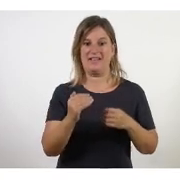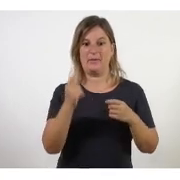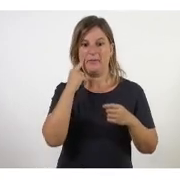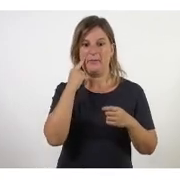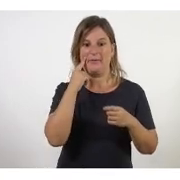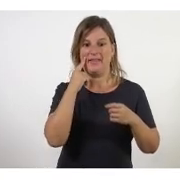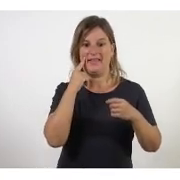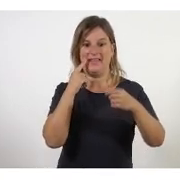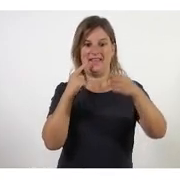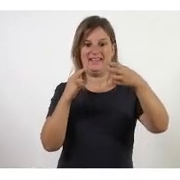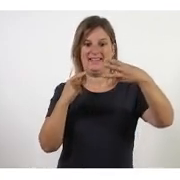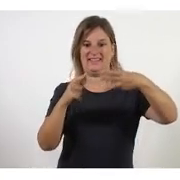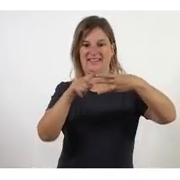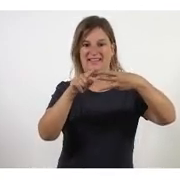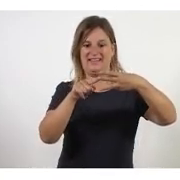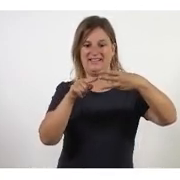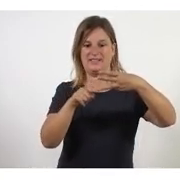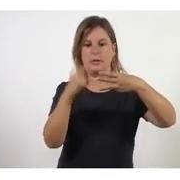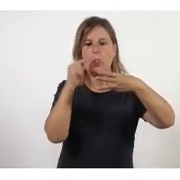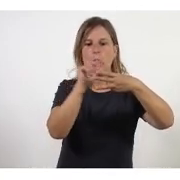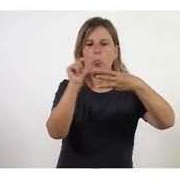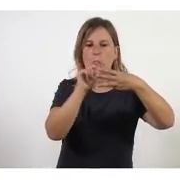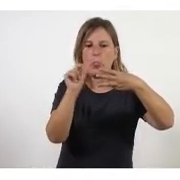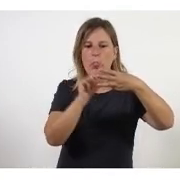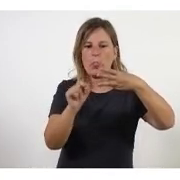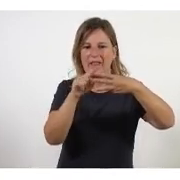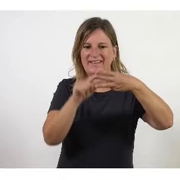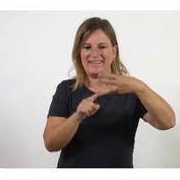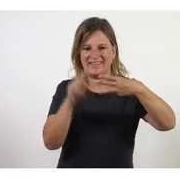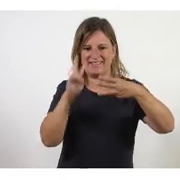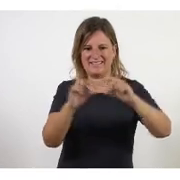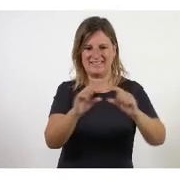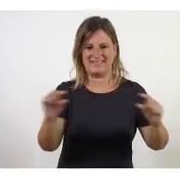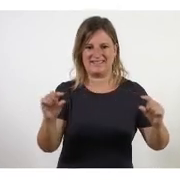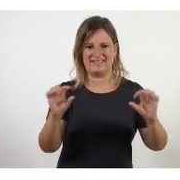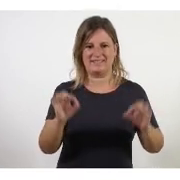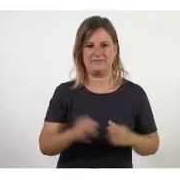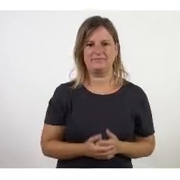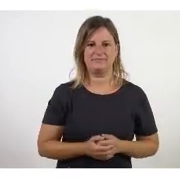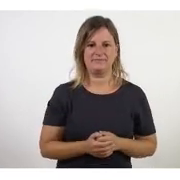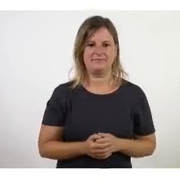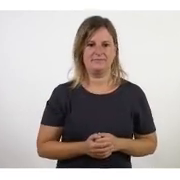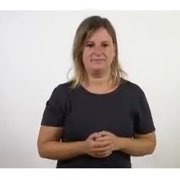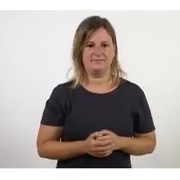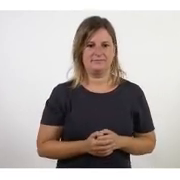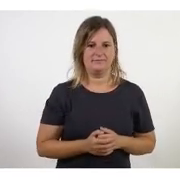estan superposades allà petitetes. Vale? He col·locat els textos. Maria García, responsable d'àrea.